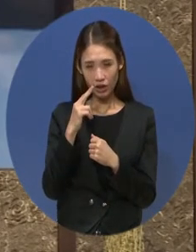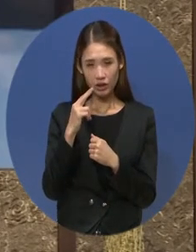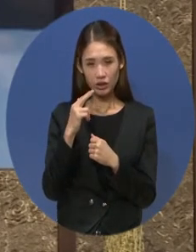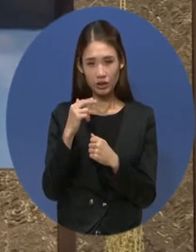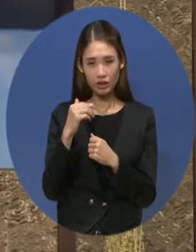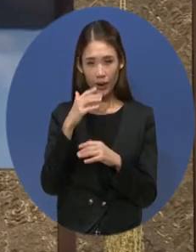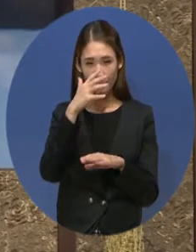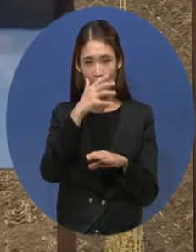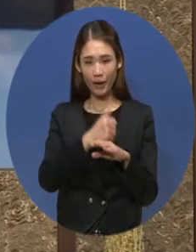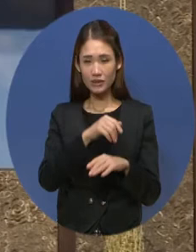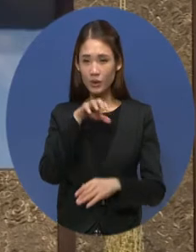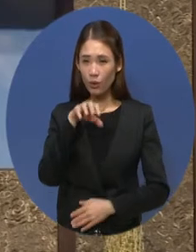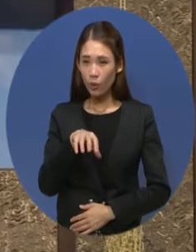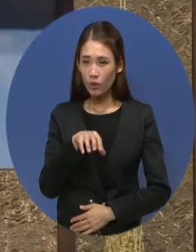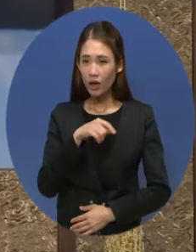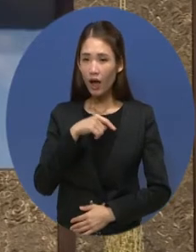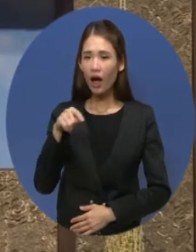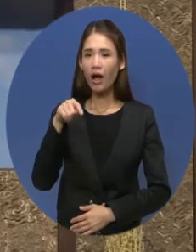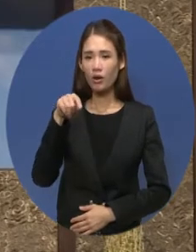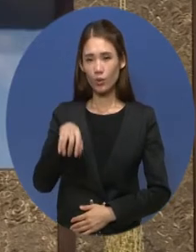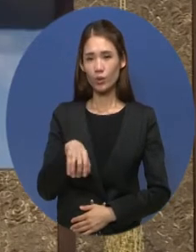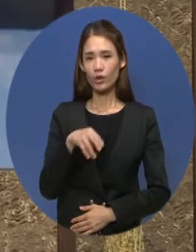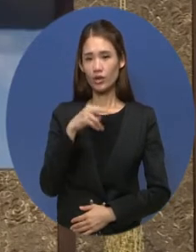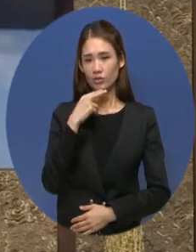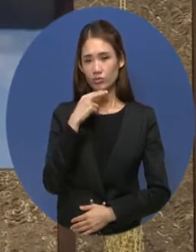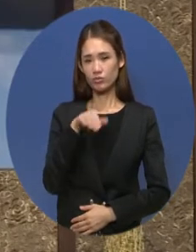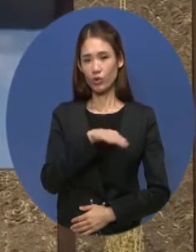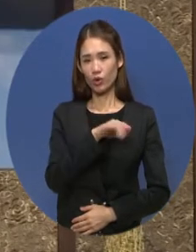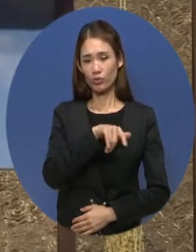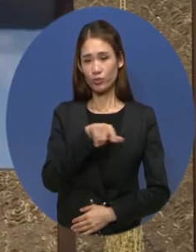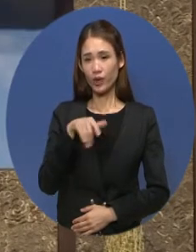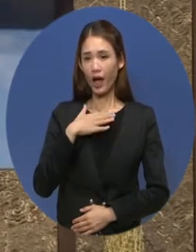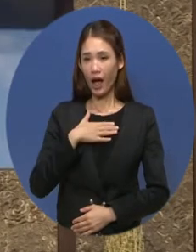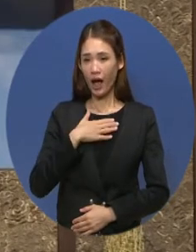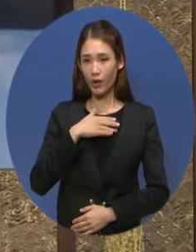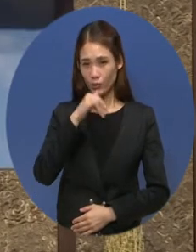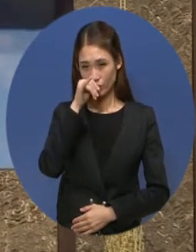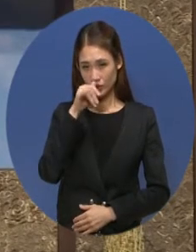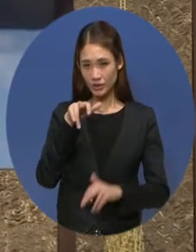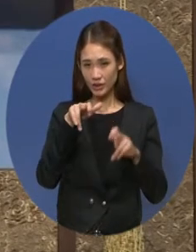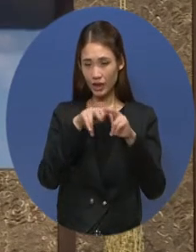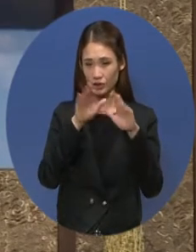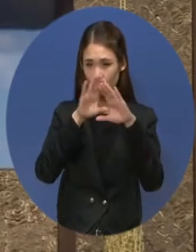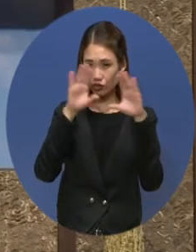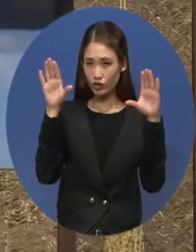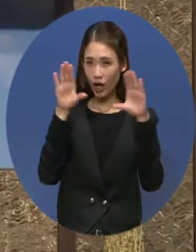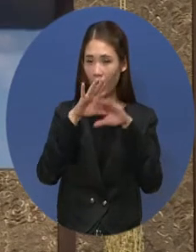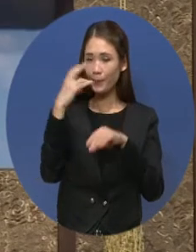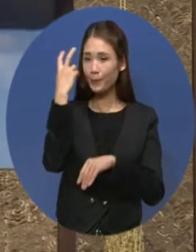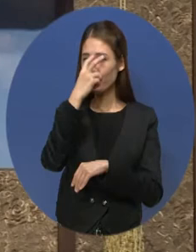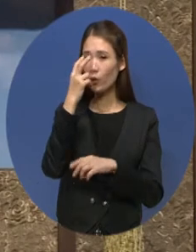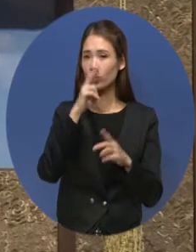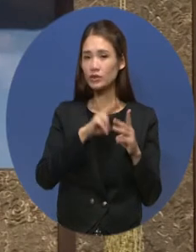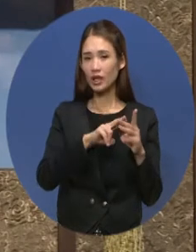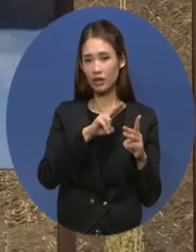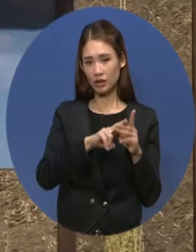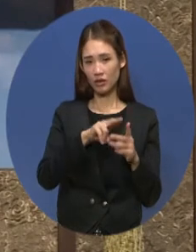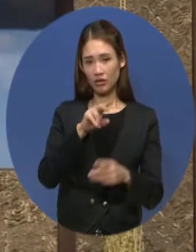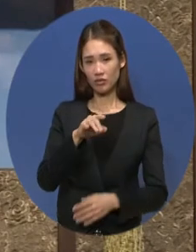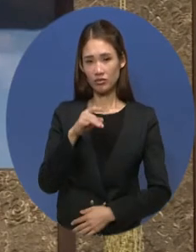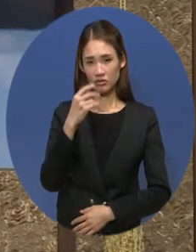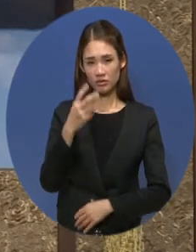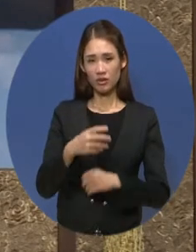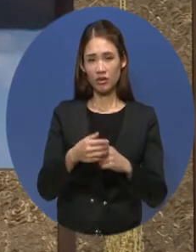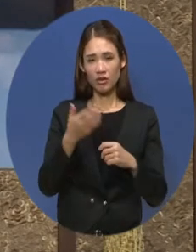곳이 사실상 없어요 그래서 저희가 흔히들 알고 있는 장애인 주간보호센터 않은 수십 년 전서부터 이제